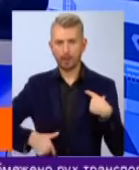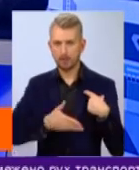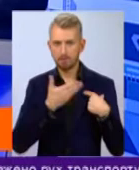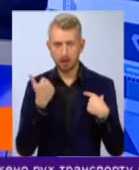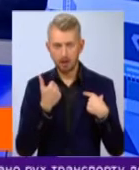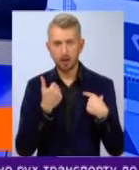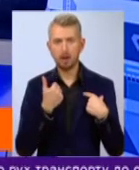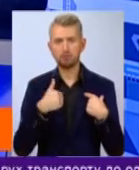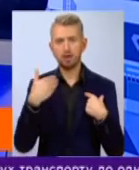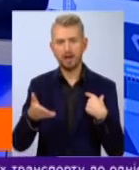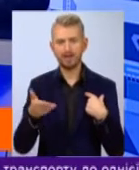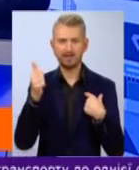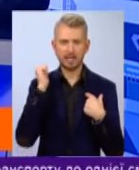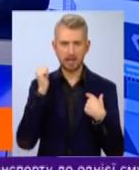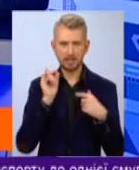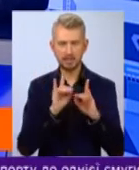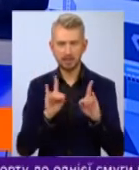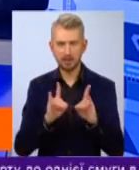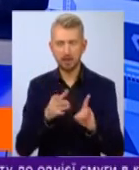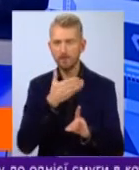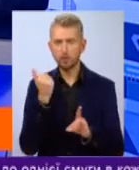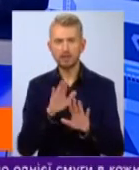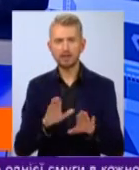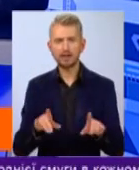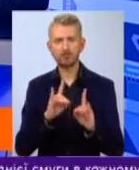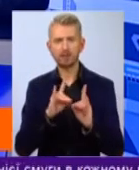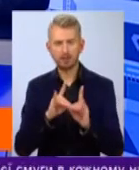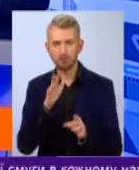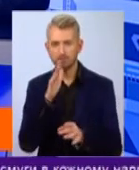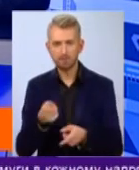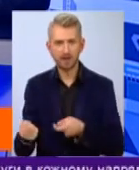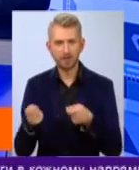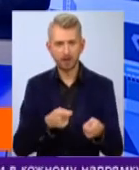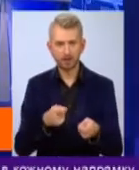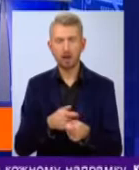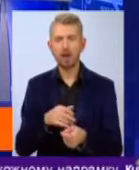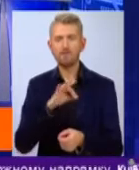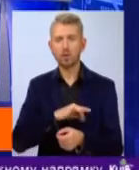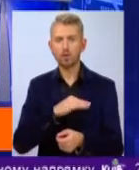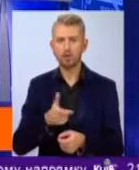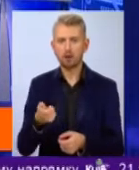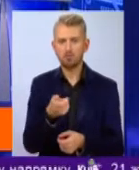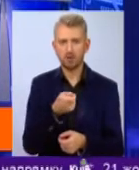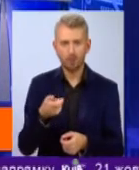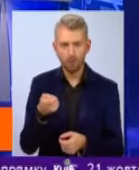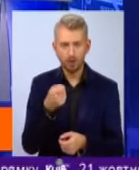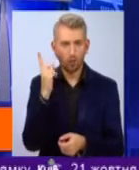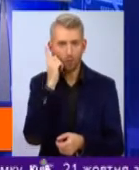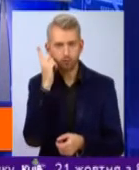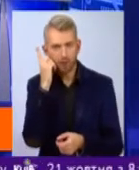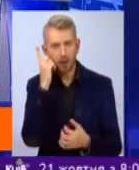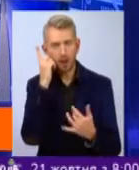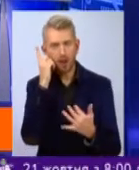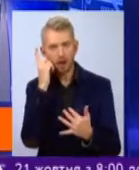на передніх задніх сидіннях, відсутність дитячих сидінь при перевезенні дітей, використання мобільного без засобів hands-free, обов'язково фото